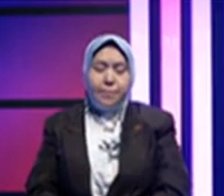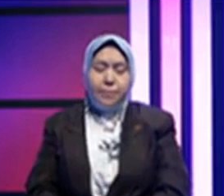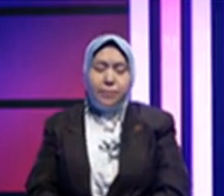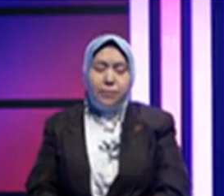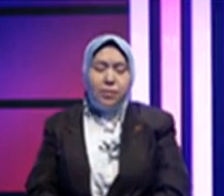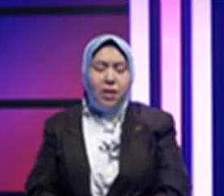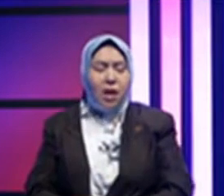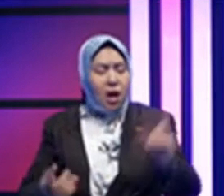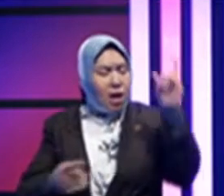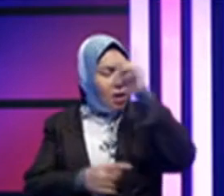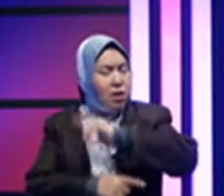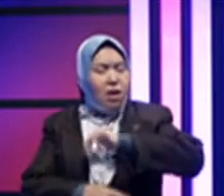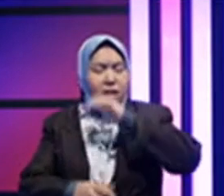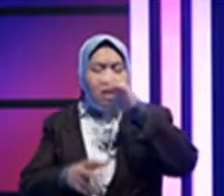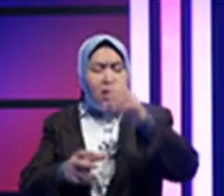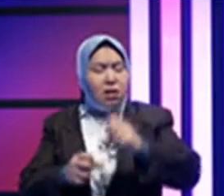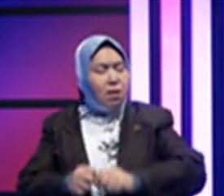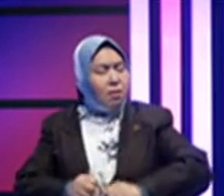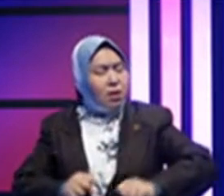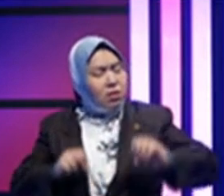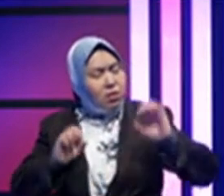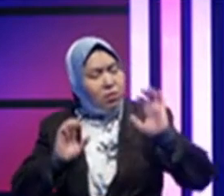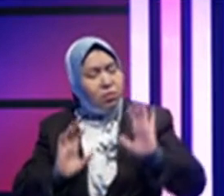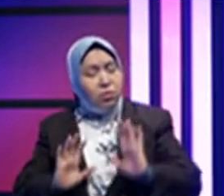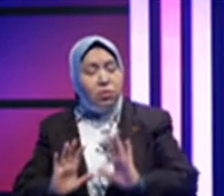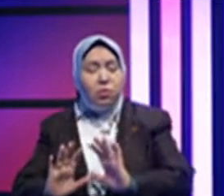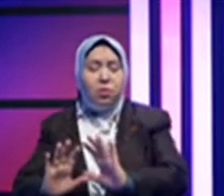الله، يومئذ